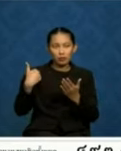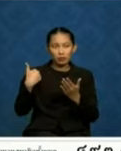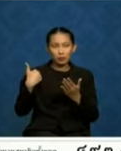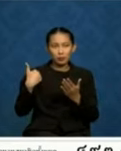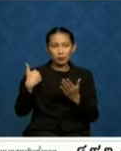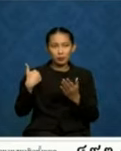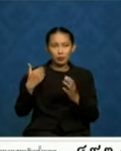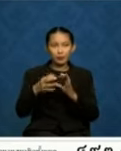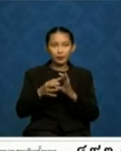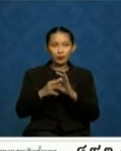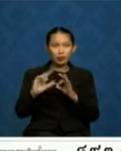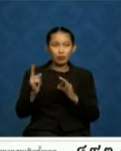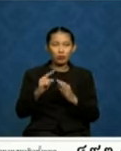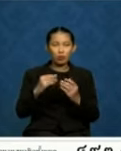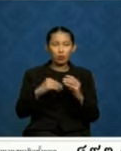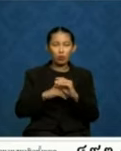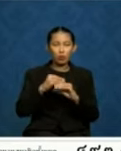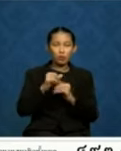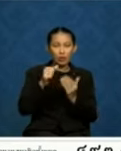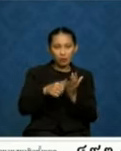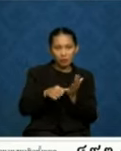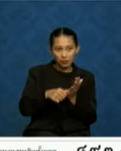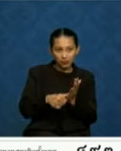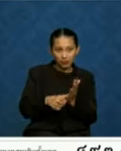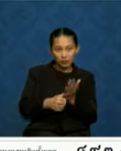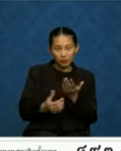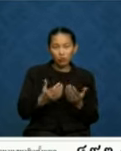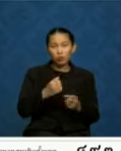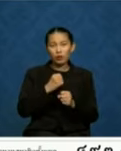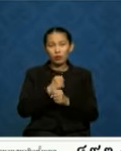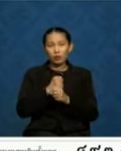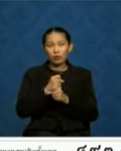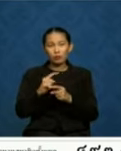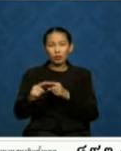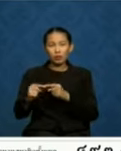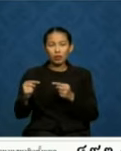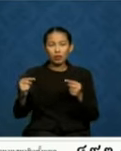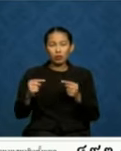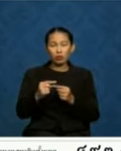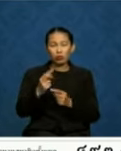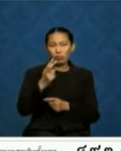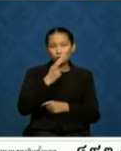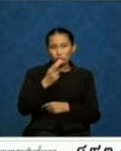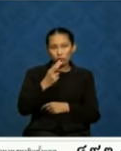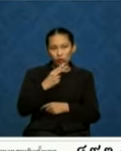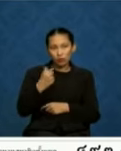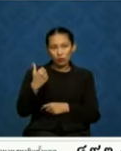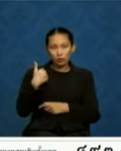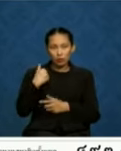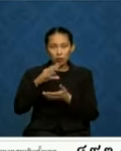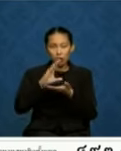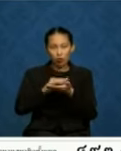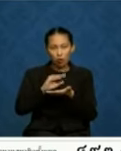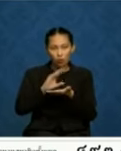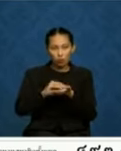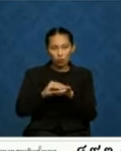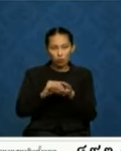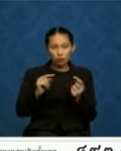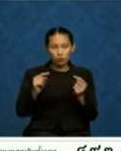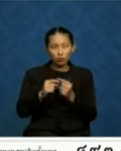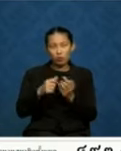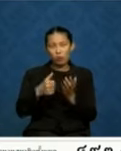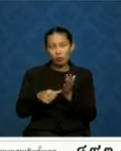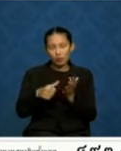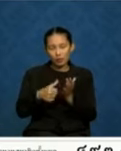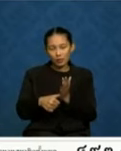ของการปรับโครงสร้างภาษีในเรื่องผลการดำเนินการของการยาสูบแห่งประเทศไทยนะครับจะมีข้อมูลเรื่องอัตราภา